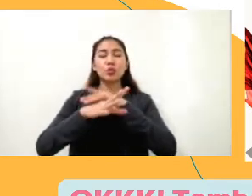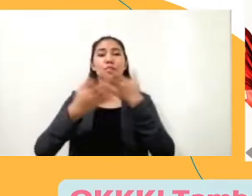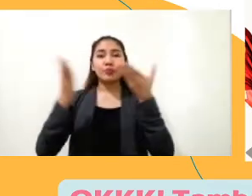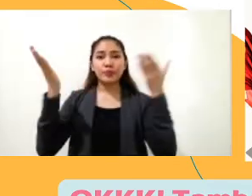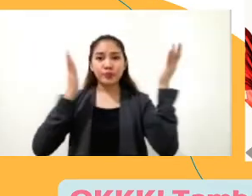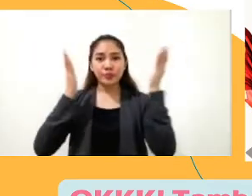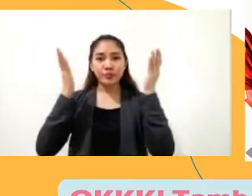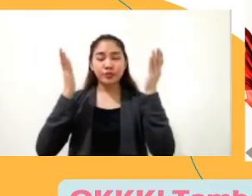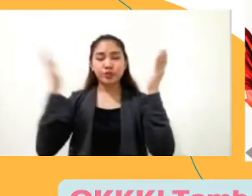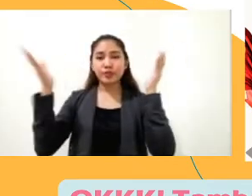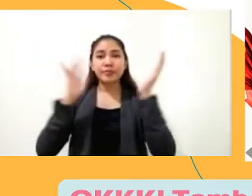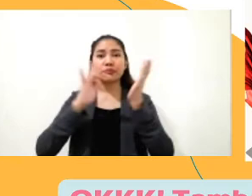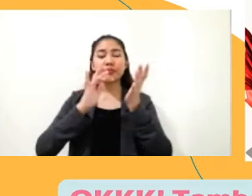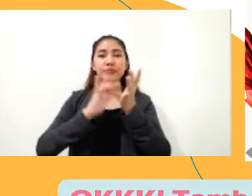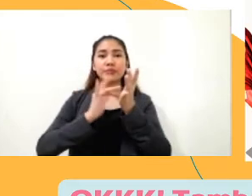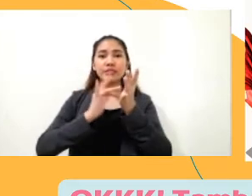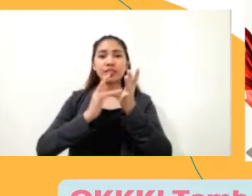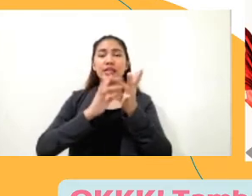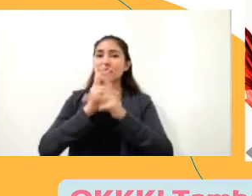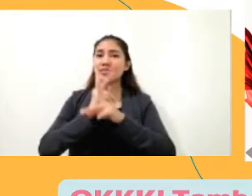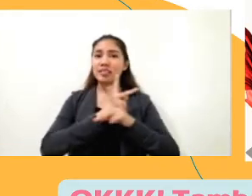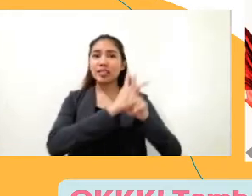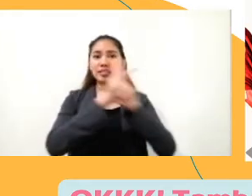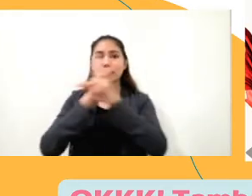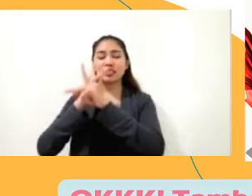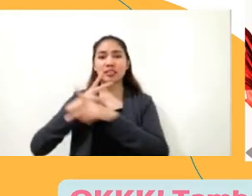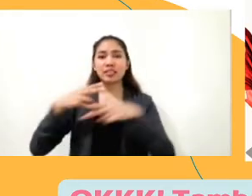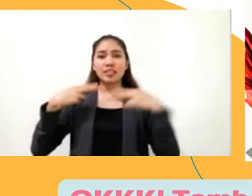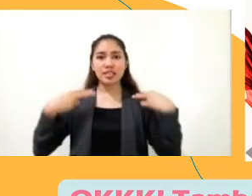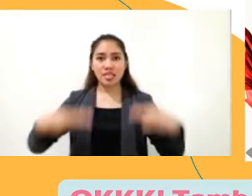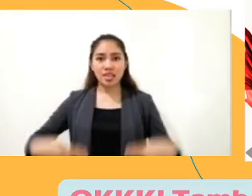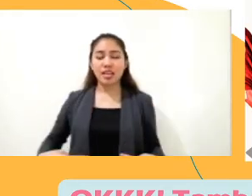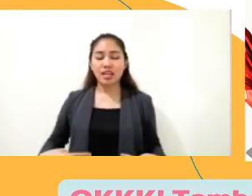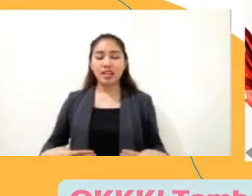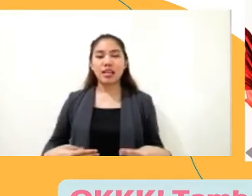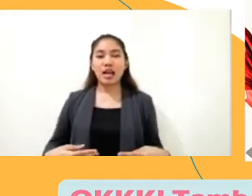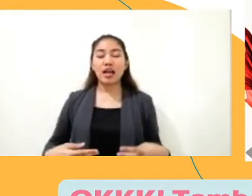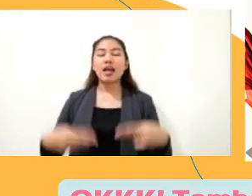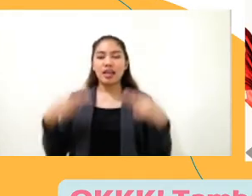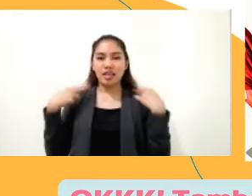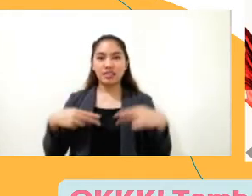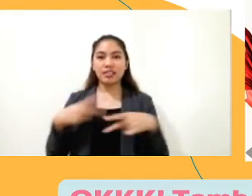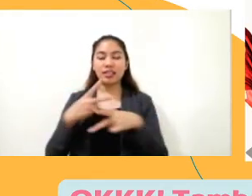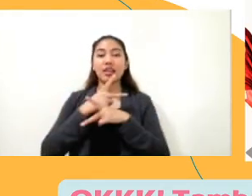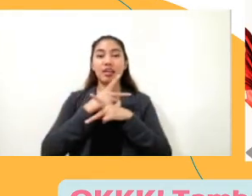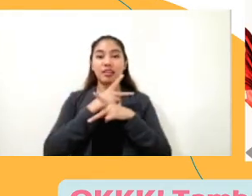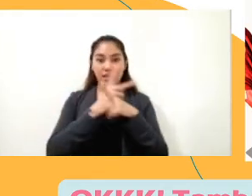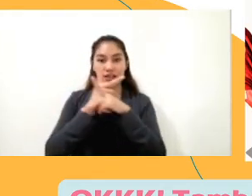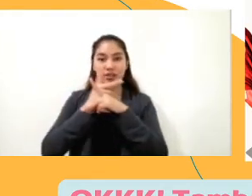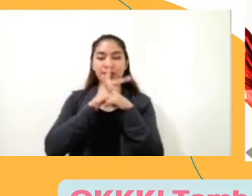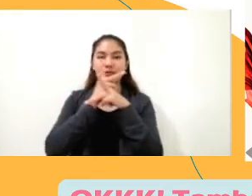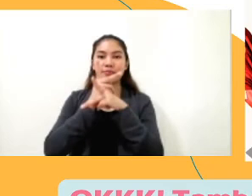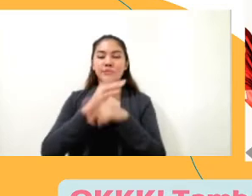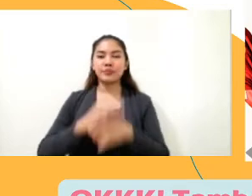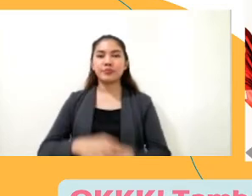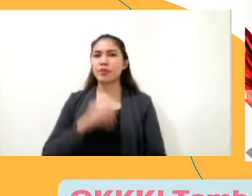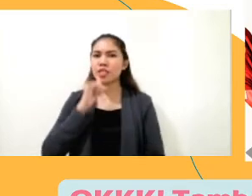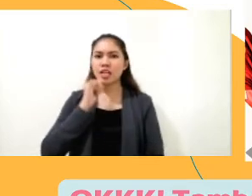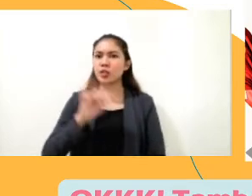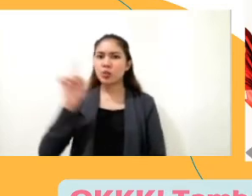pangkalusugan. Ibig sabihin, healthcare, no? Pero hindi lang ito tungkol